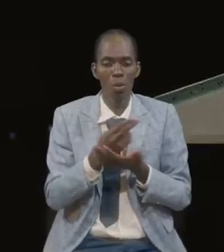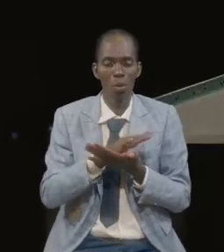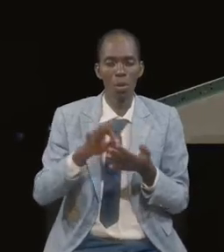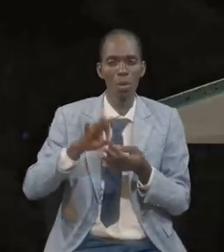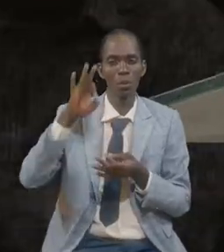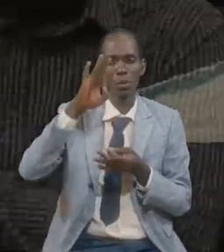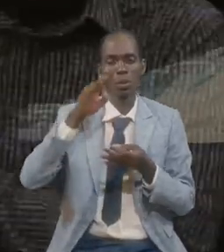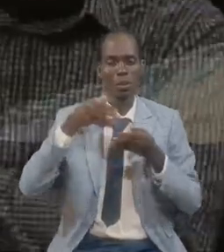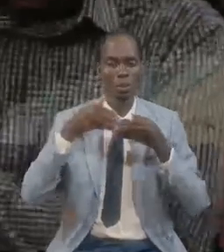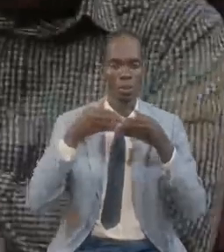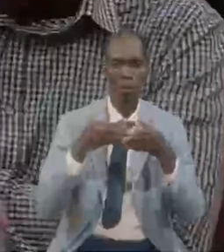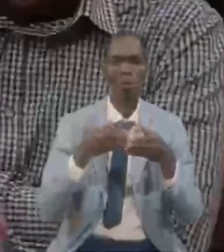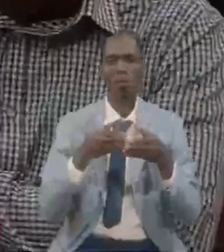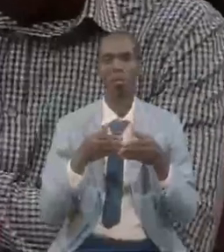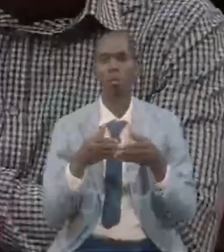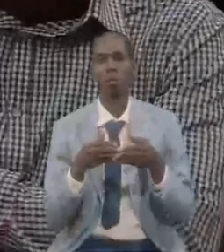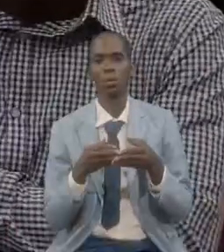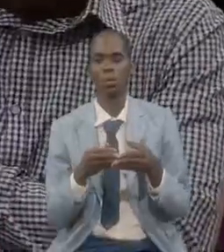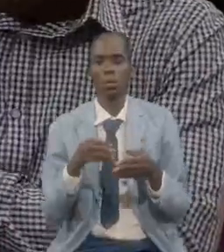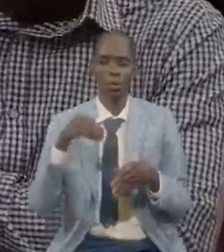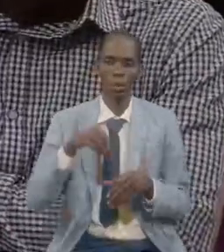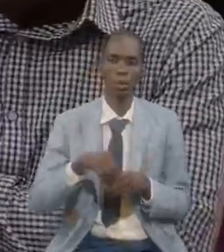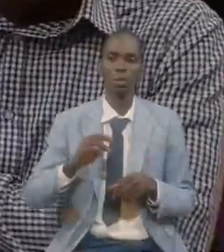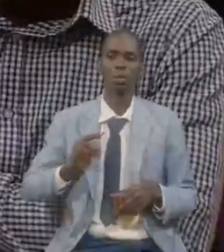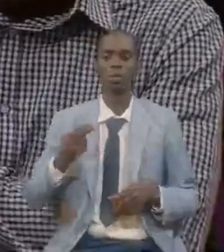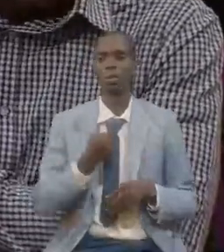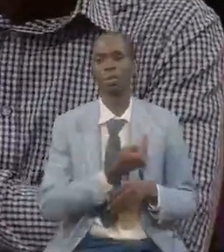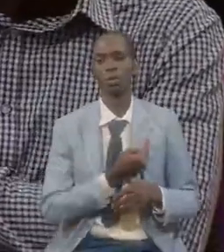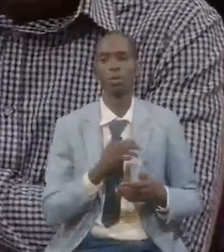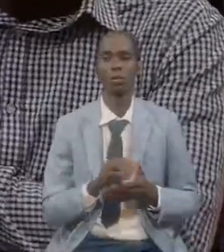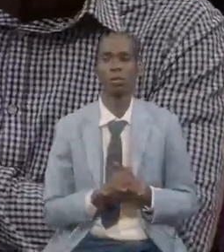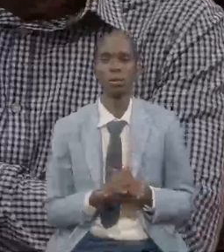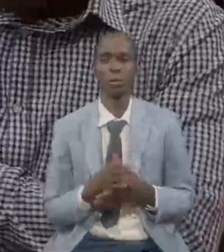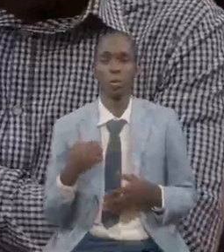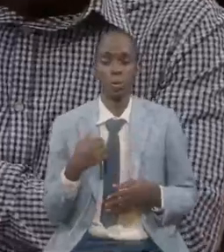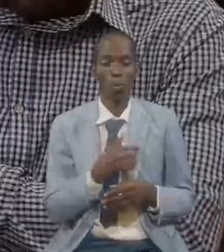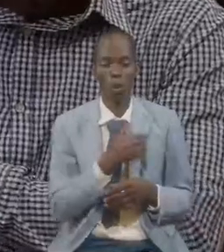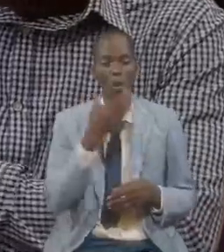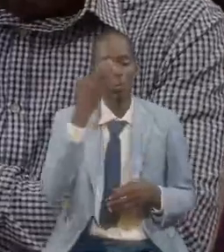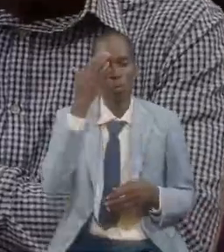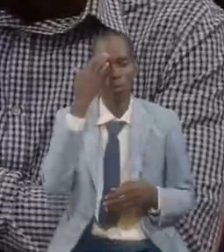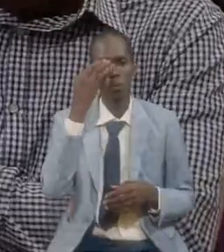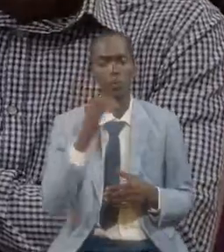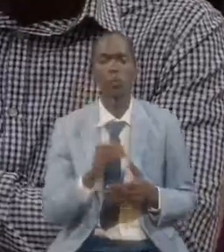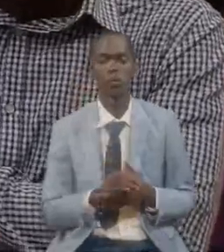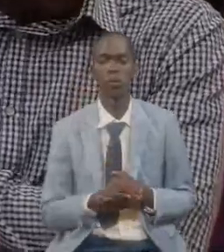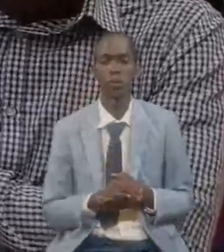conduit, qui nous dirige, qui rend témoignage en nous. Nous savons